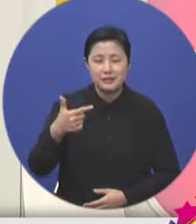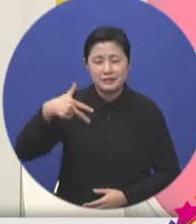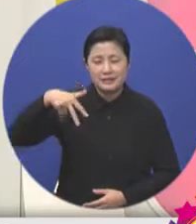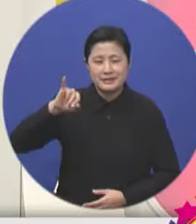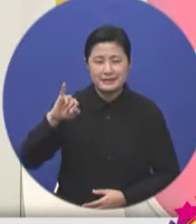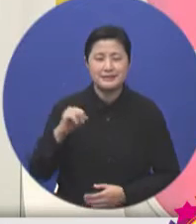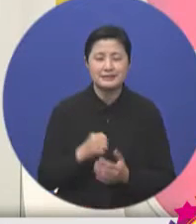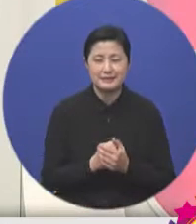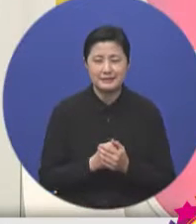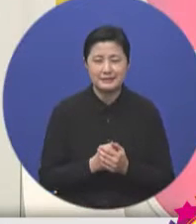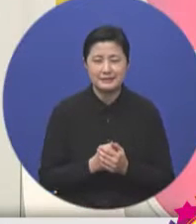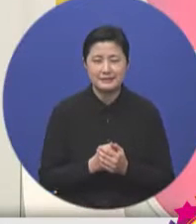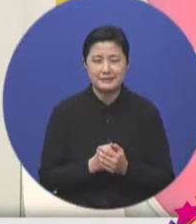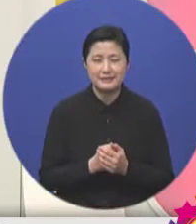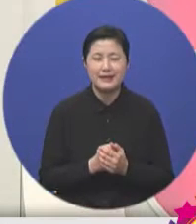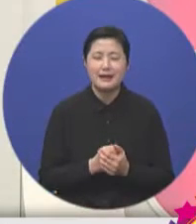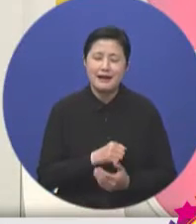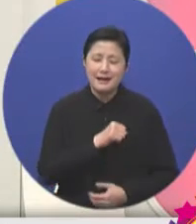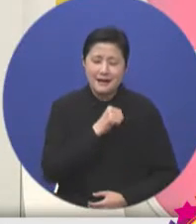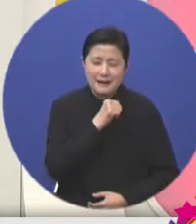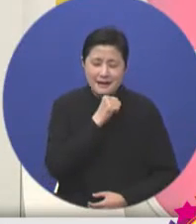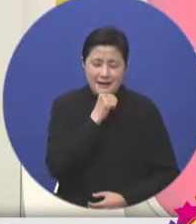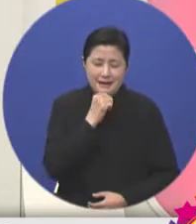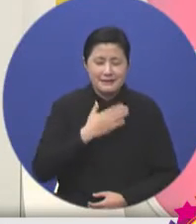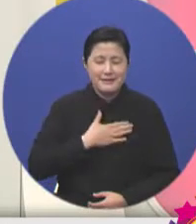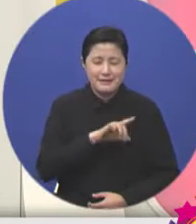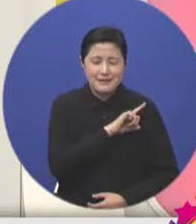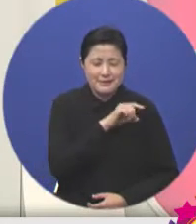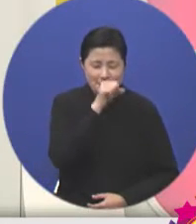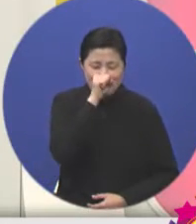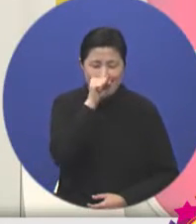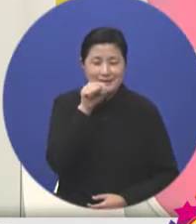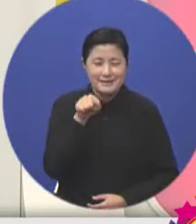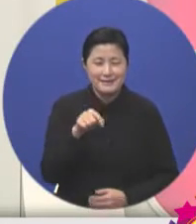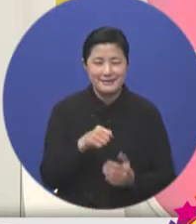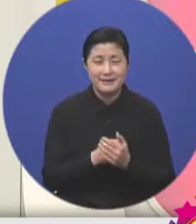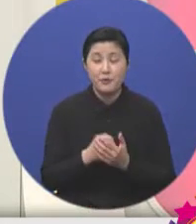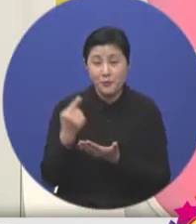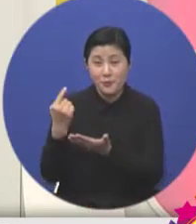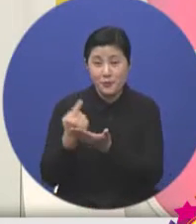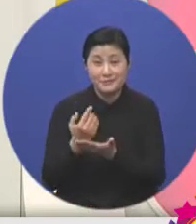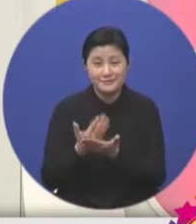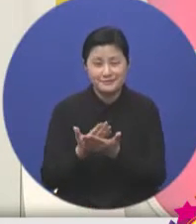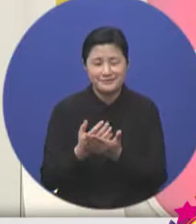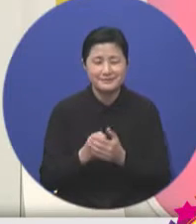선지 해장국. 네. 선지 내가 제일 좋아하는데. 아, 네. 한번 오세요. 네.